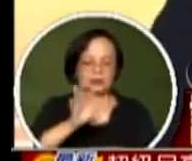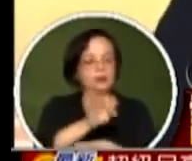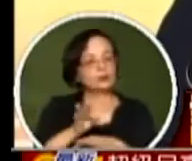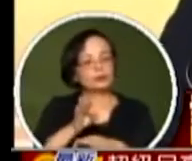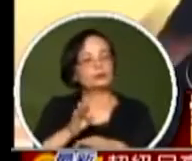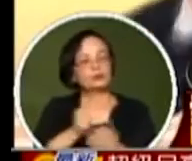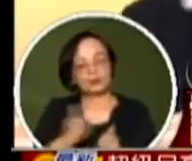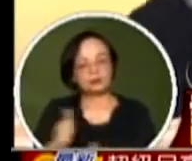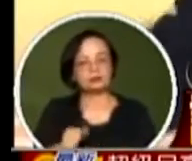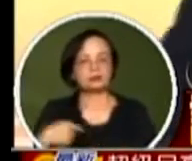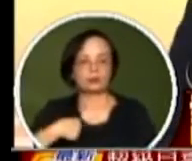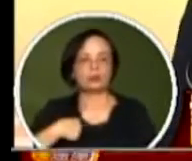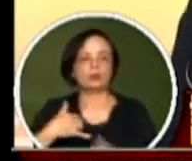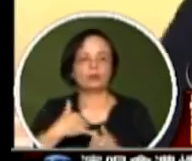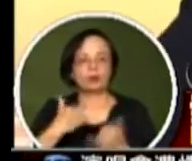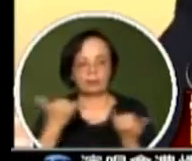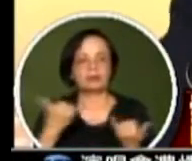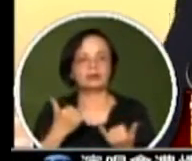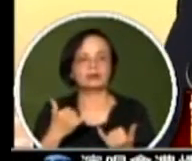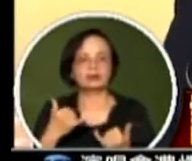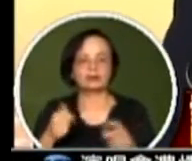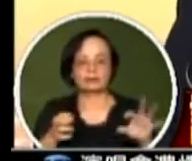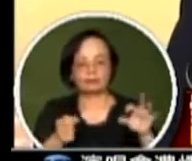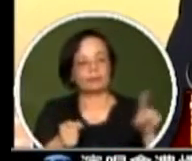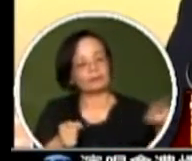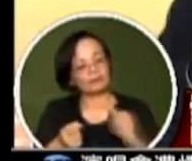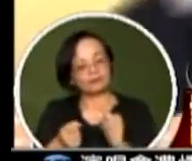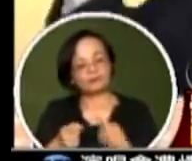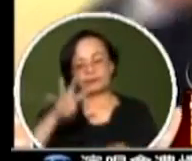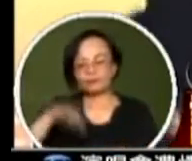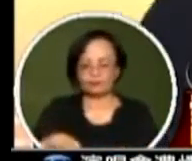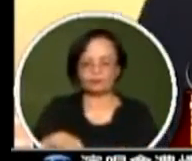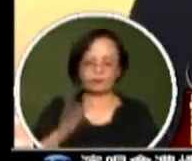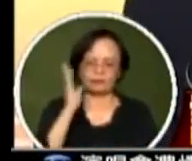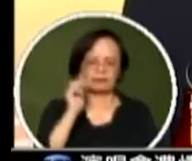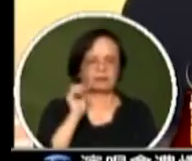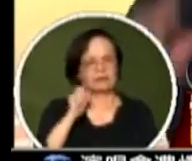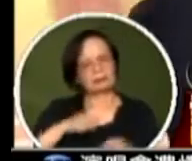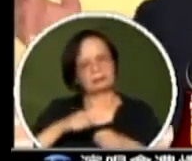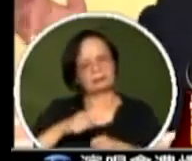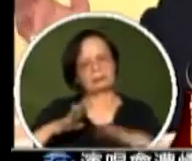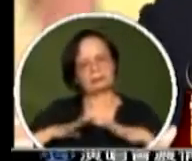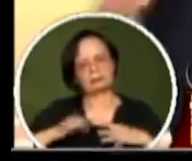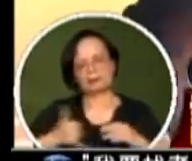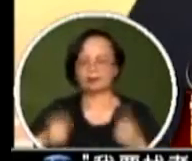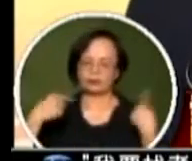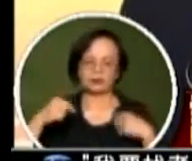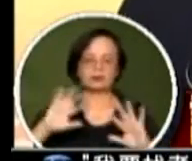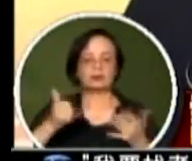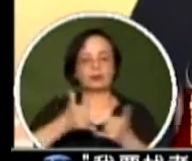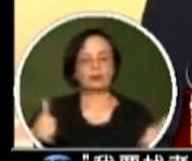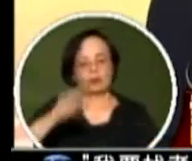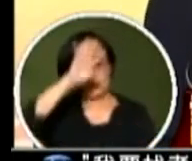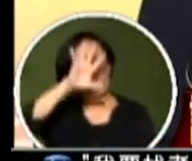就是说，我们的财经的负责人呢，以前财经的政府官员呢，好像想法跟国民党差不多啊，这个预